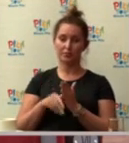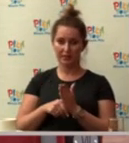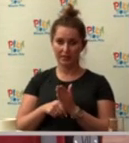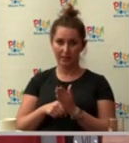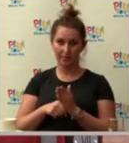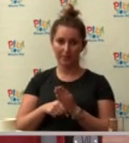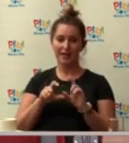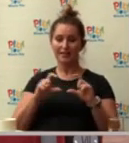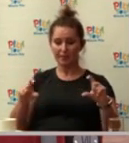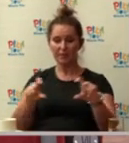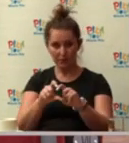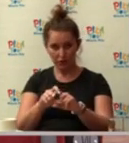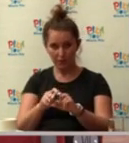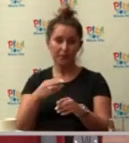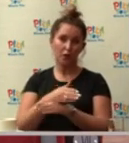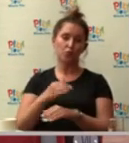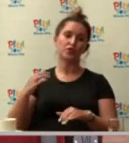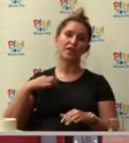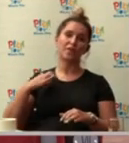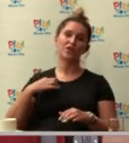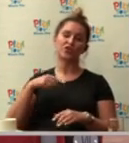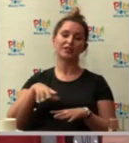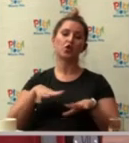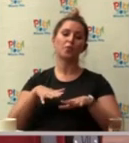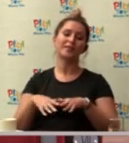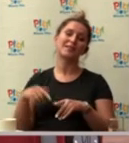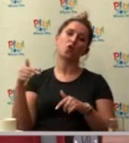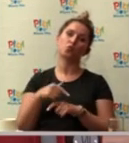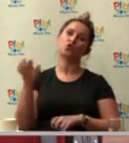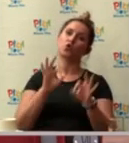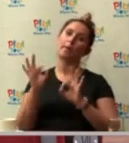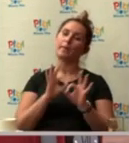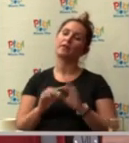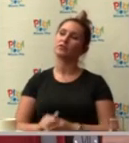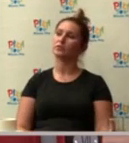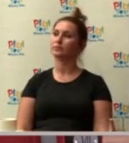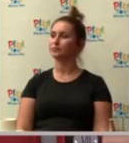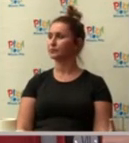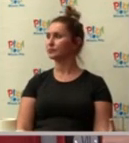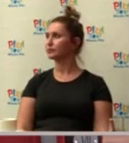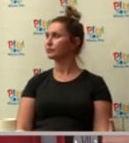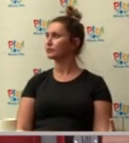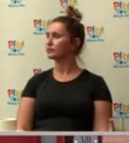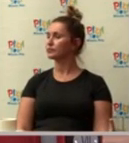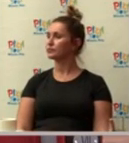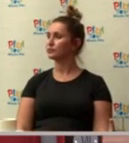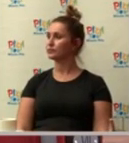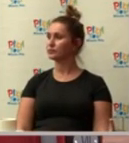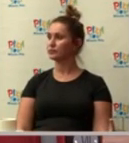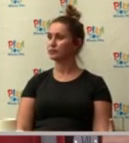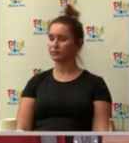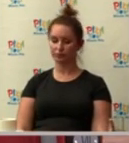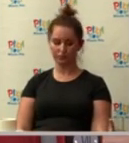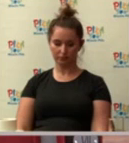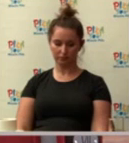zdejmując te nasze zabezpieczenia, i jednocześnie ta karta, w której jest to wszystko zapisywane, traktujemy jako kartę zamkniętą, zakończoną. Czyli